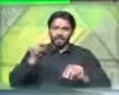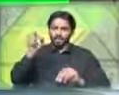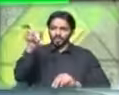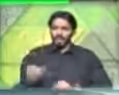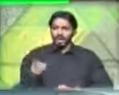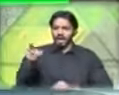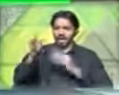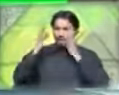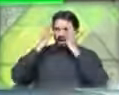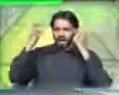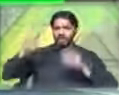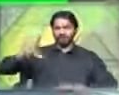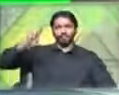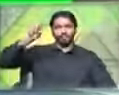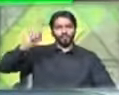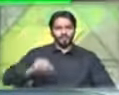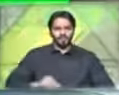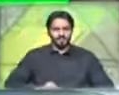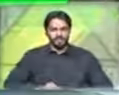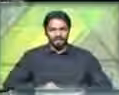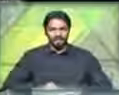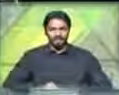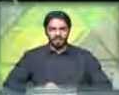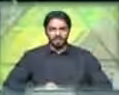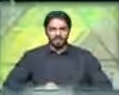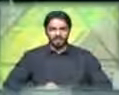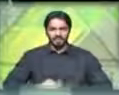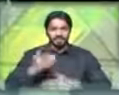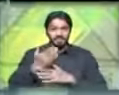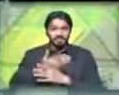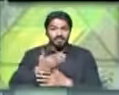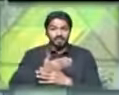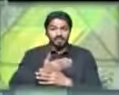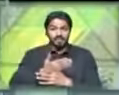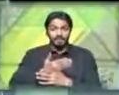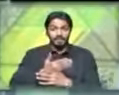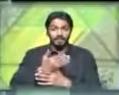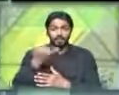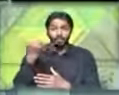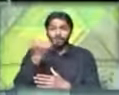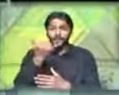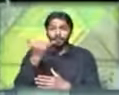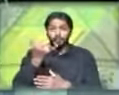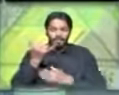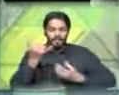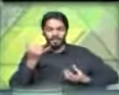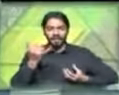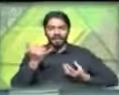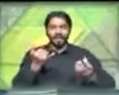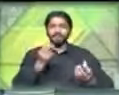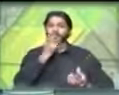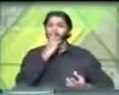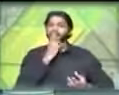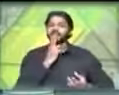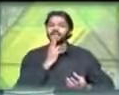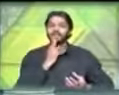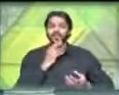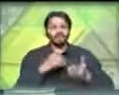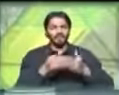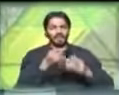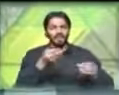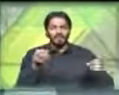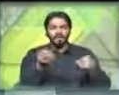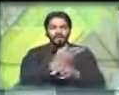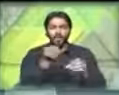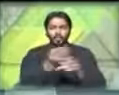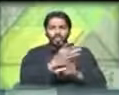الله سبحان الله. وجعله أمة وحده في زمانه. لا يبالي بمن عبث. لا